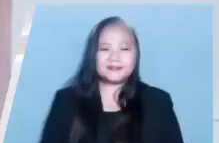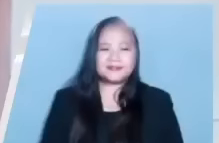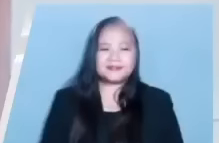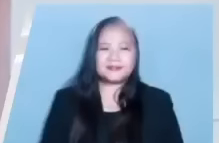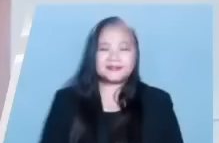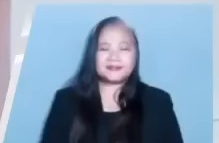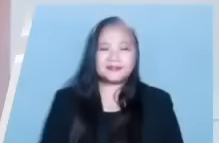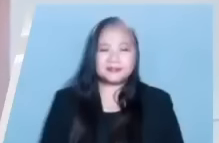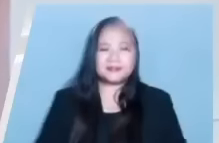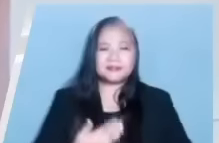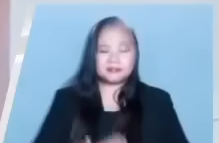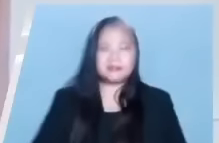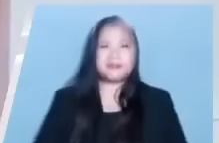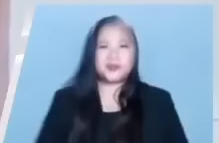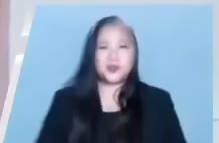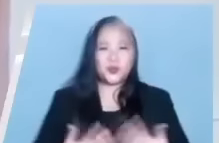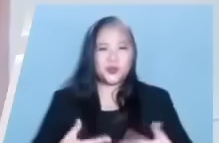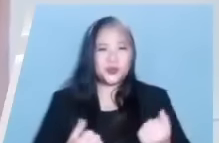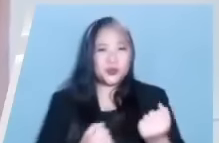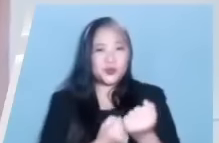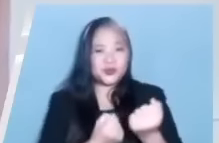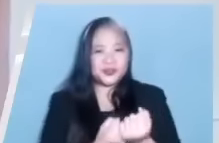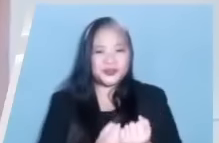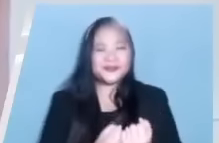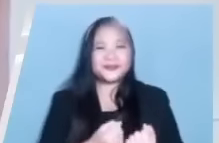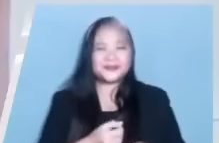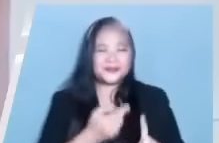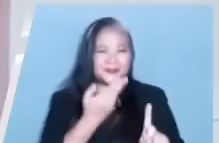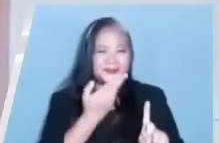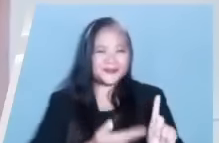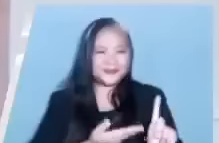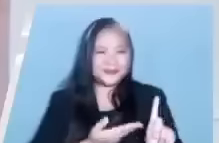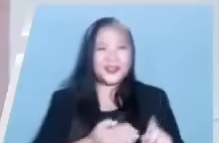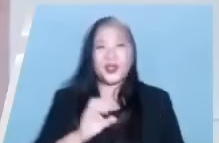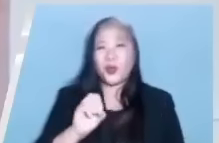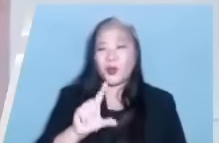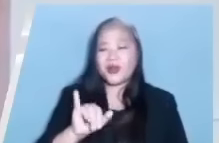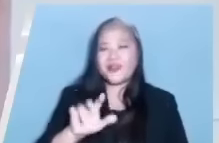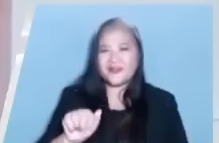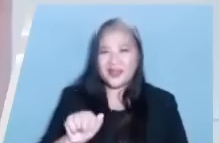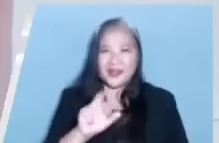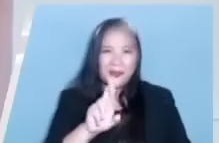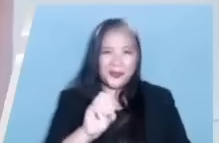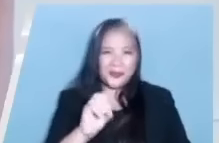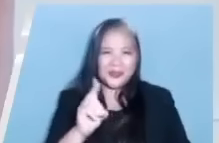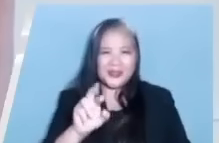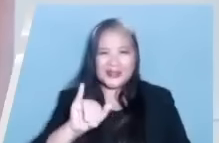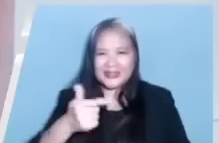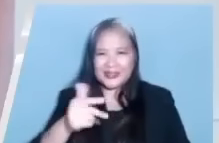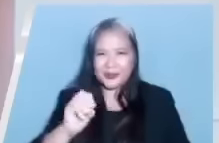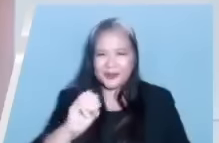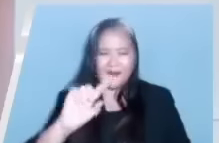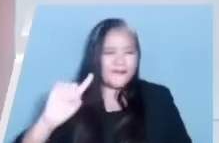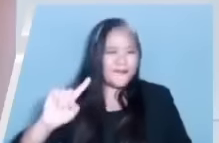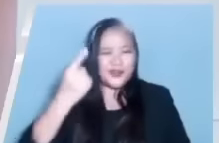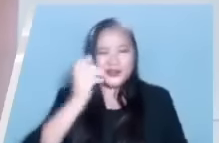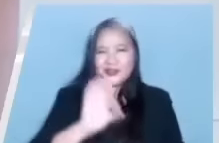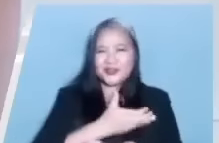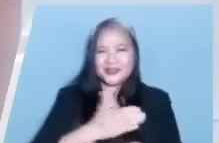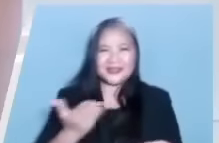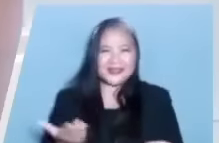Overwhelming support and love ang natanggap ni Grammy winner at film singer Olivia Rodrigo sa kanyang first concert sa bansa nitong